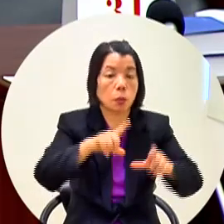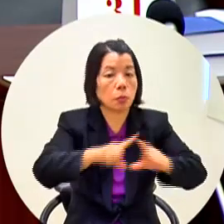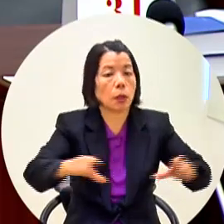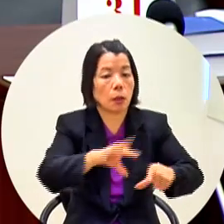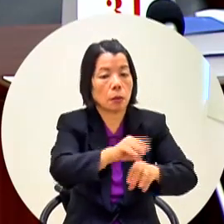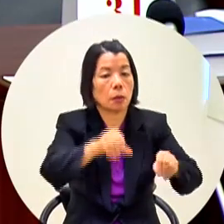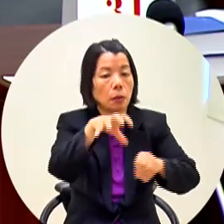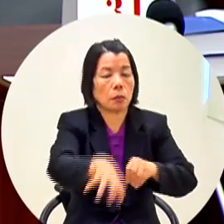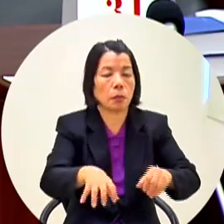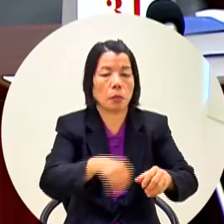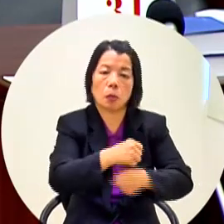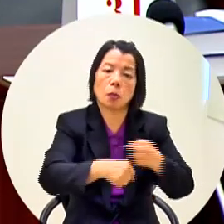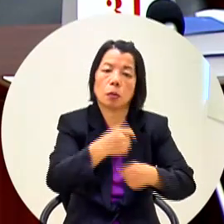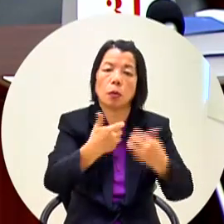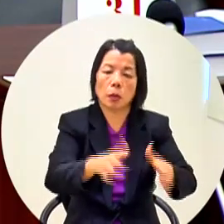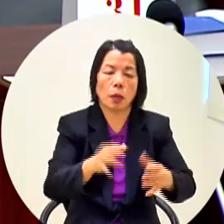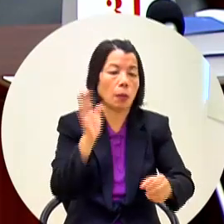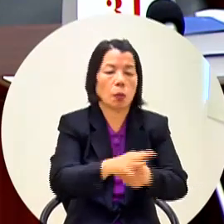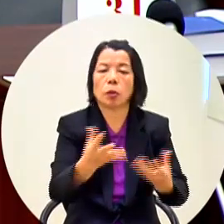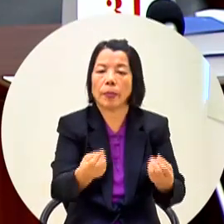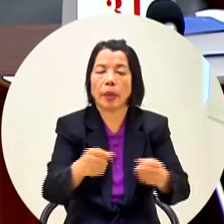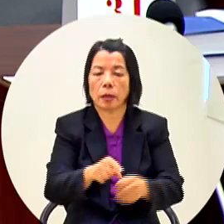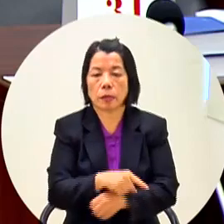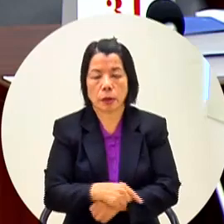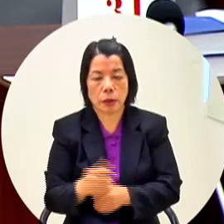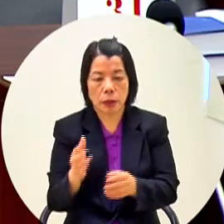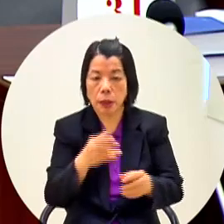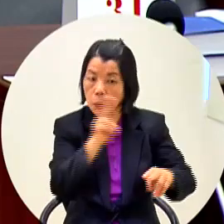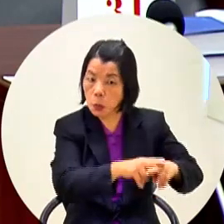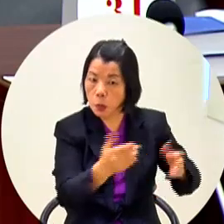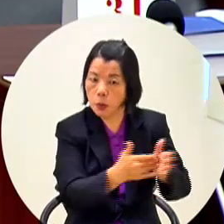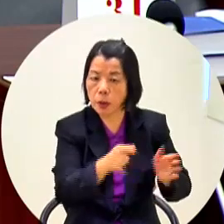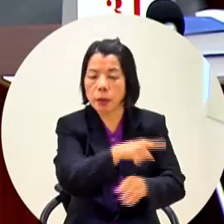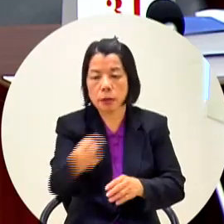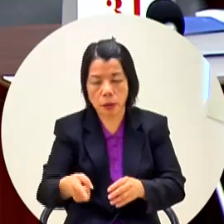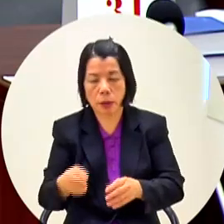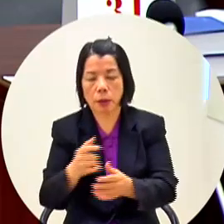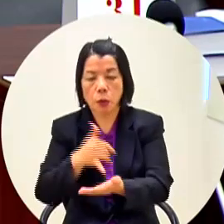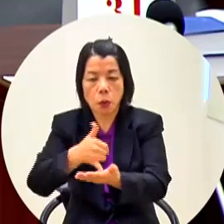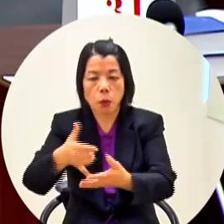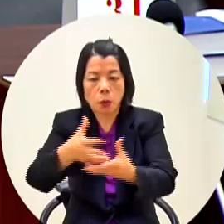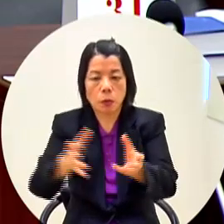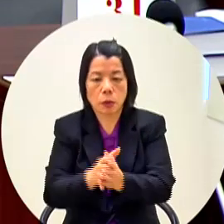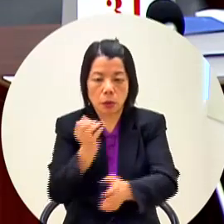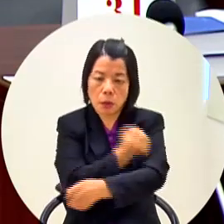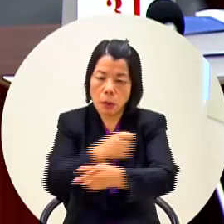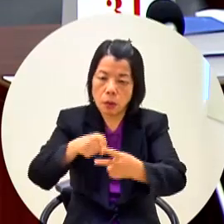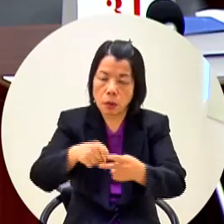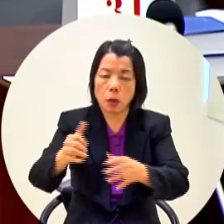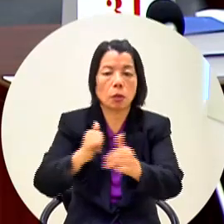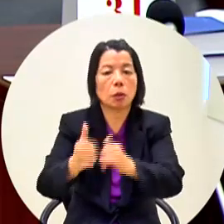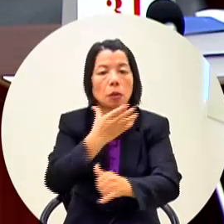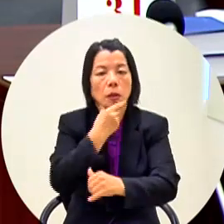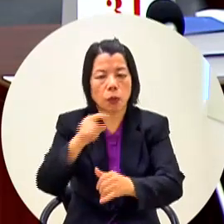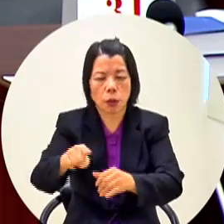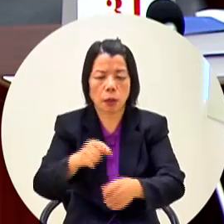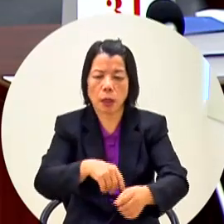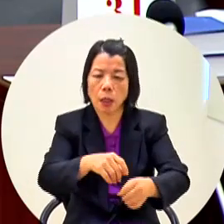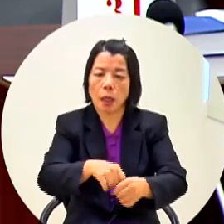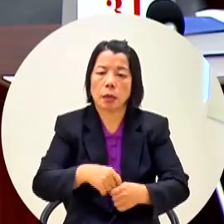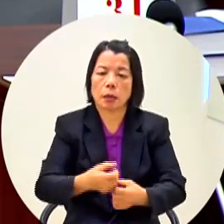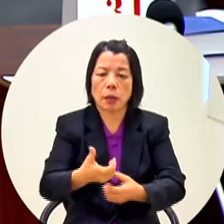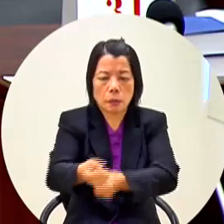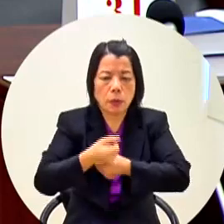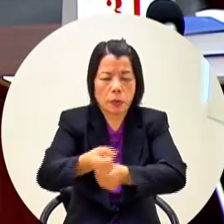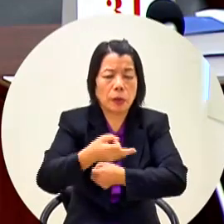不是能够真正拿来帮助能够照顾到这些弱势的劳工，以及社福团体现在募款都非常的困难，社会局这